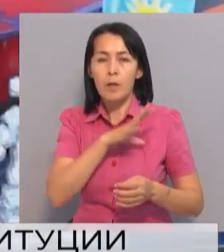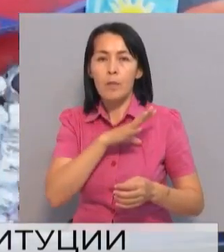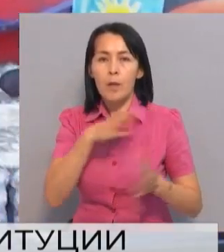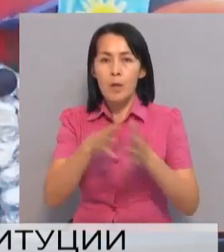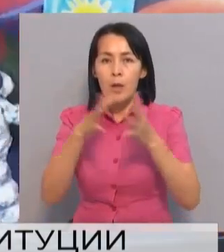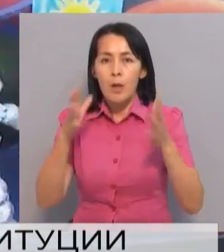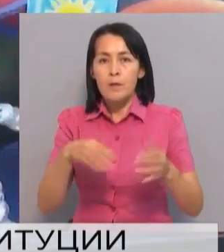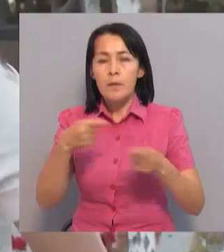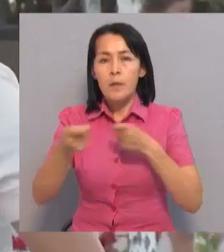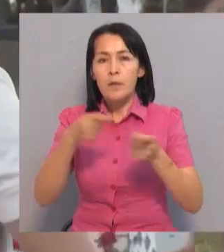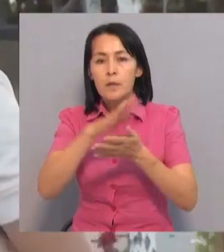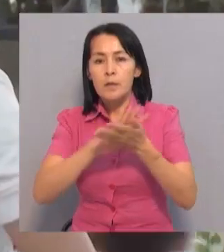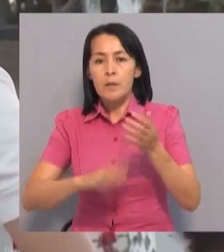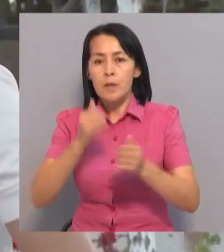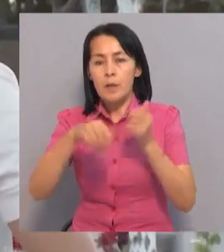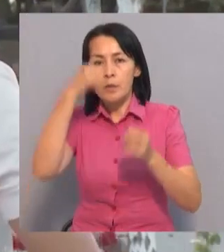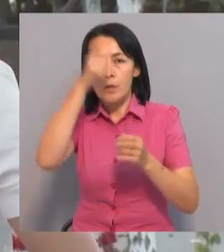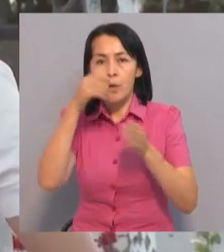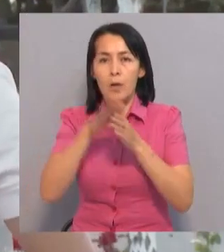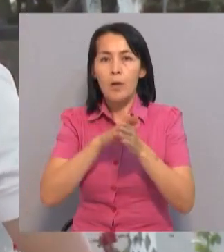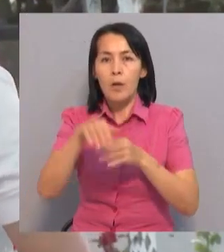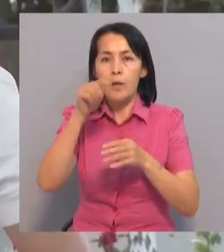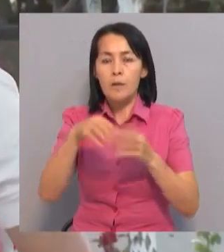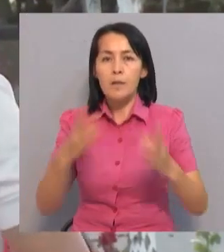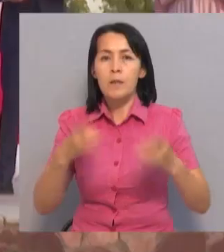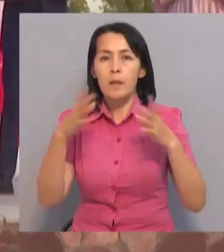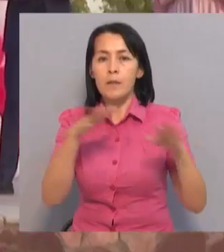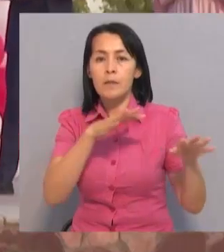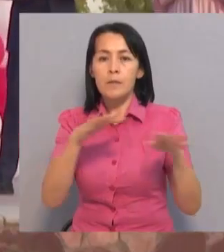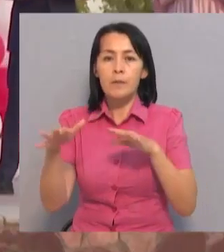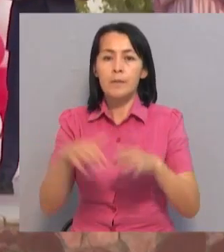увеличена. Акимат продолжает ежегодно организовывать специальные мероприятия в праздничные дни.